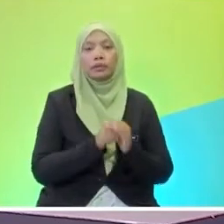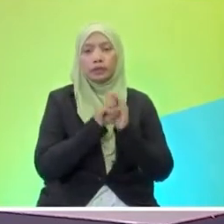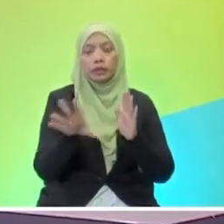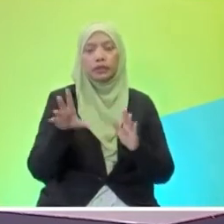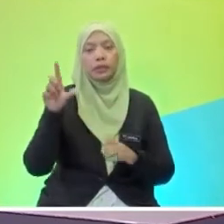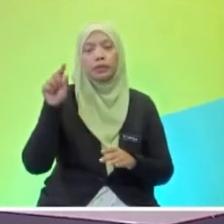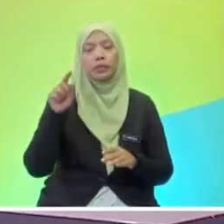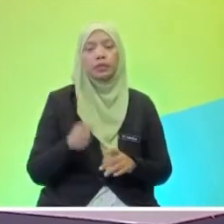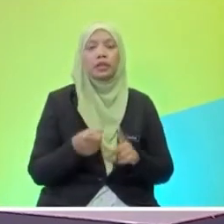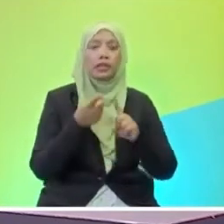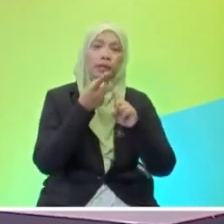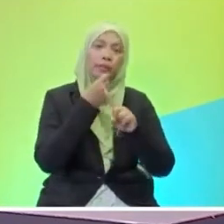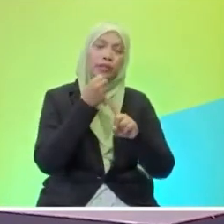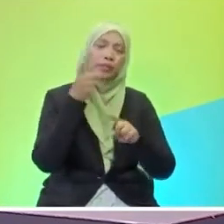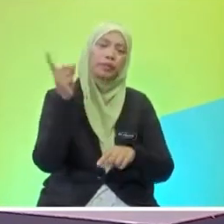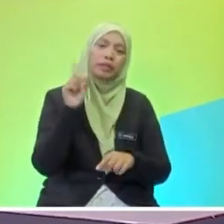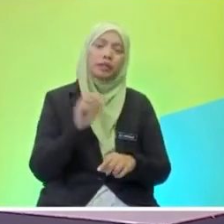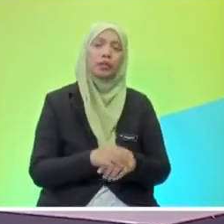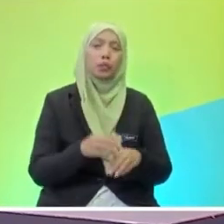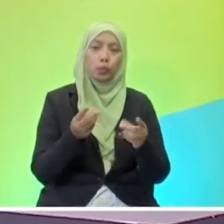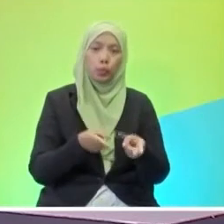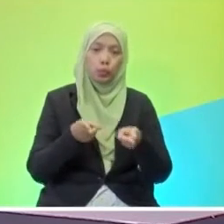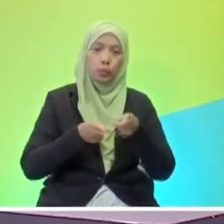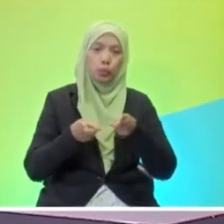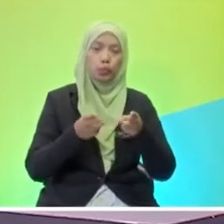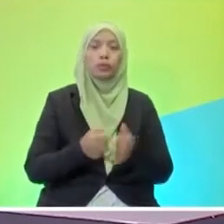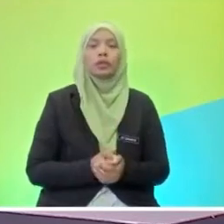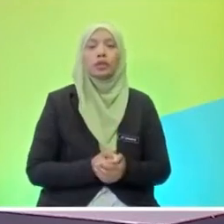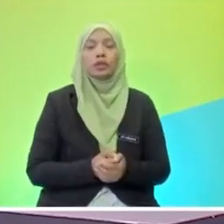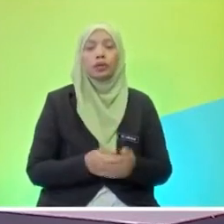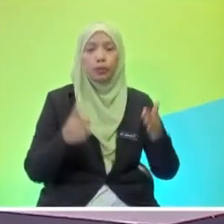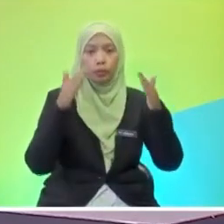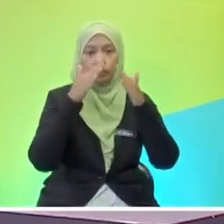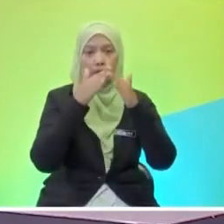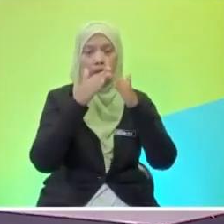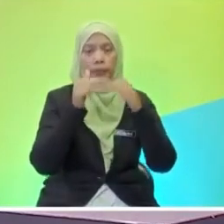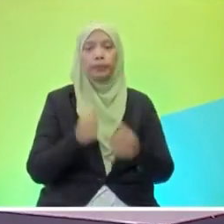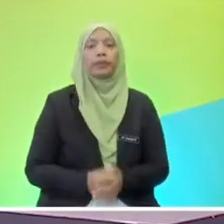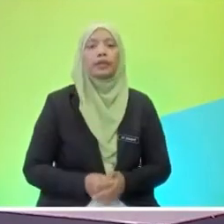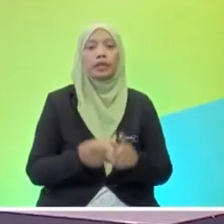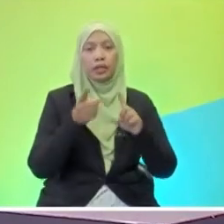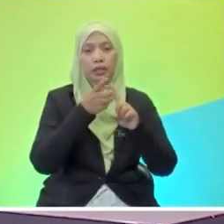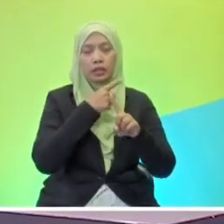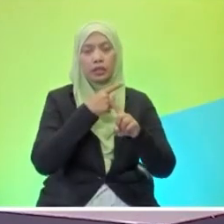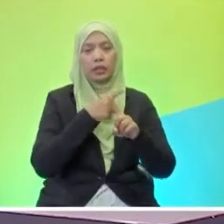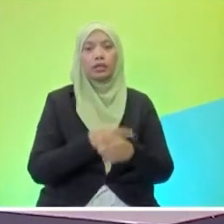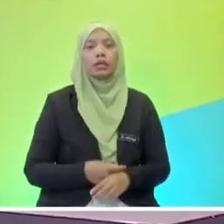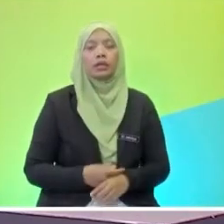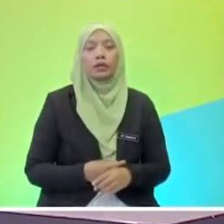macam mana daripada daripada dia awak pengurusan sisa pepecah Daripada di rumah sehinggalah sistem Pepe jatuh diproses